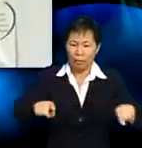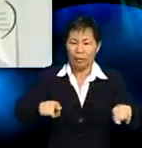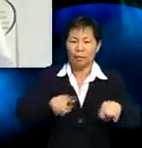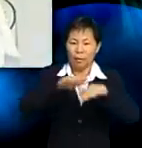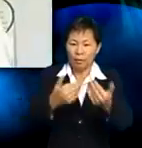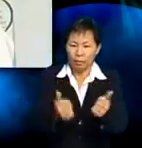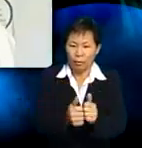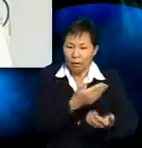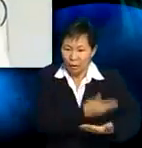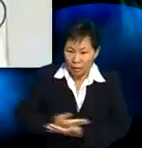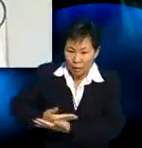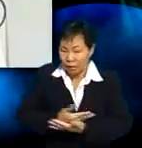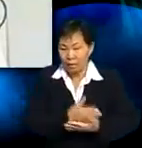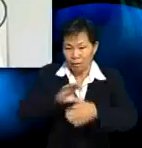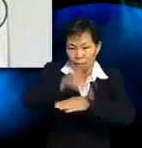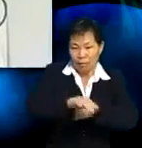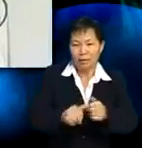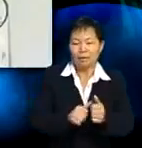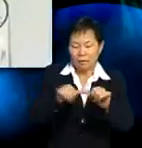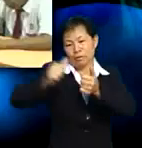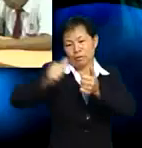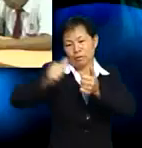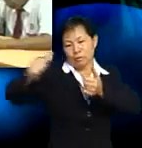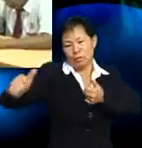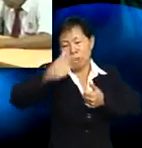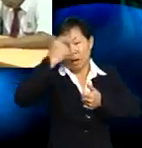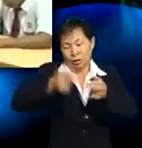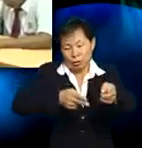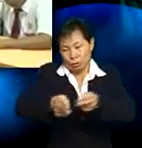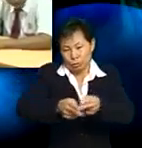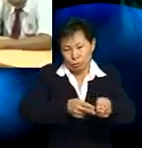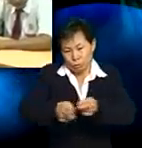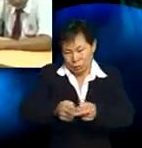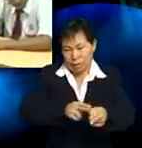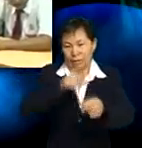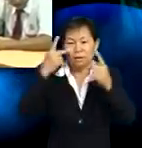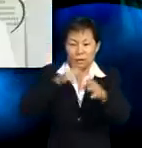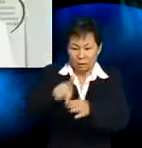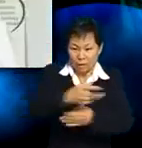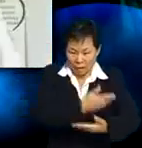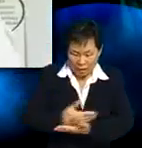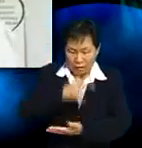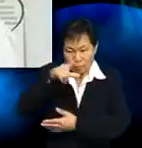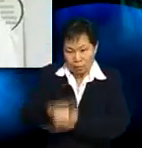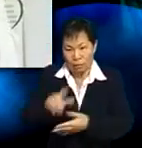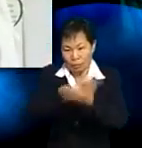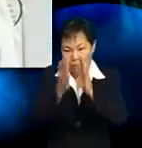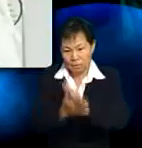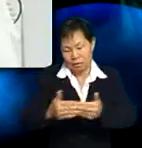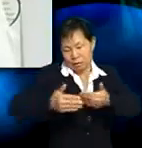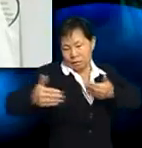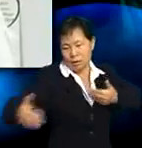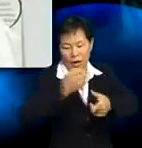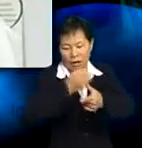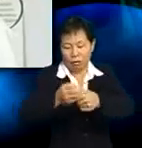Bagaimana pula dengan anak-anak yang tepat sehingga kejauhan atas urusan kejaya dalam hal ini anak-anak tidak sepatunya menjadikan